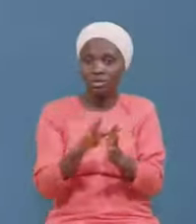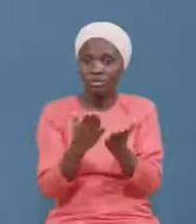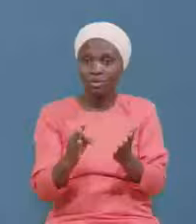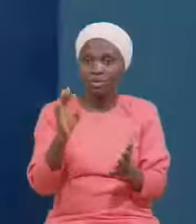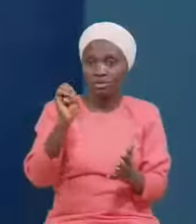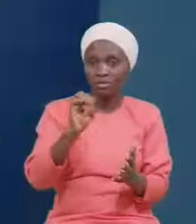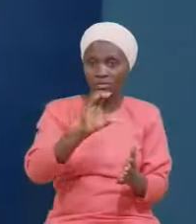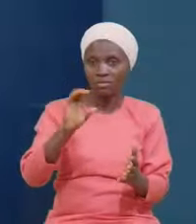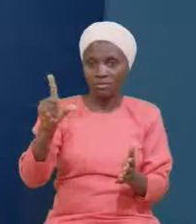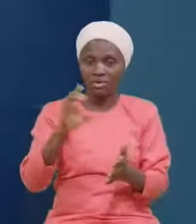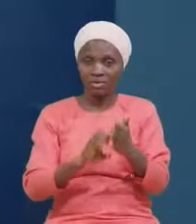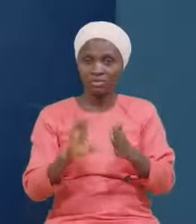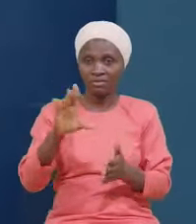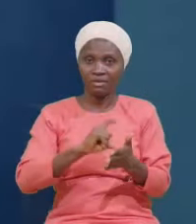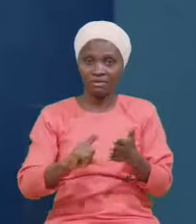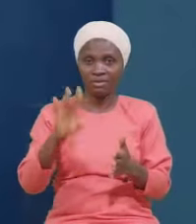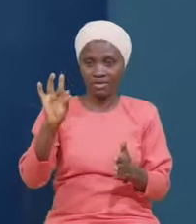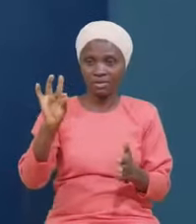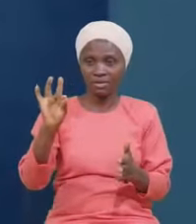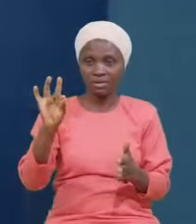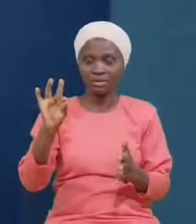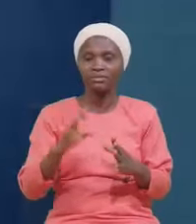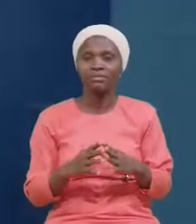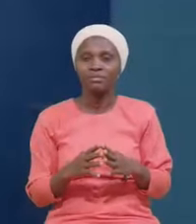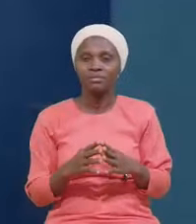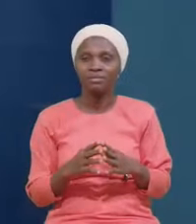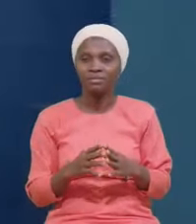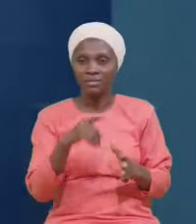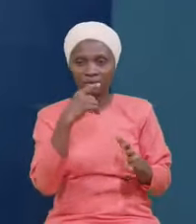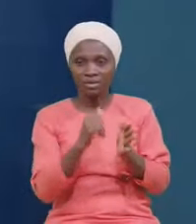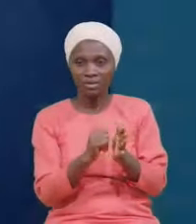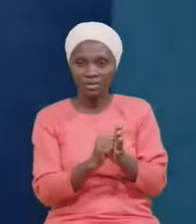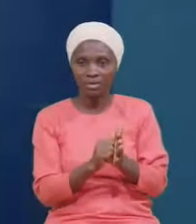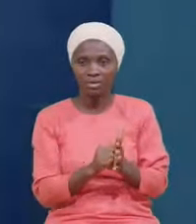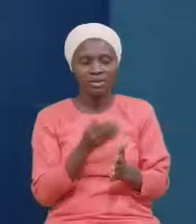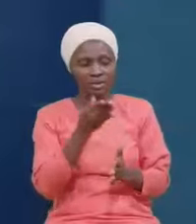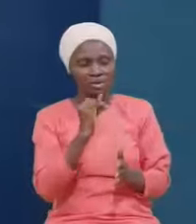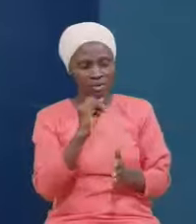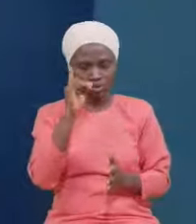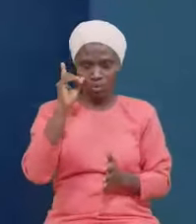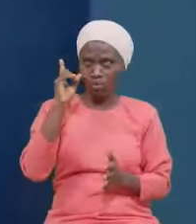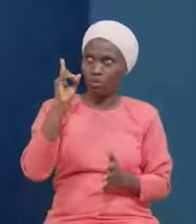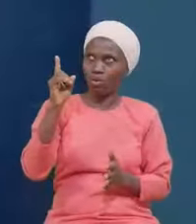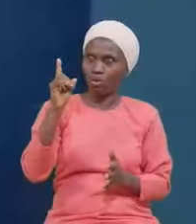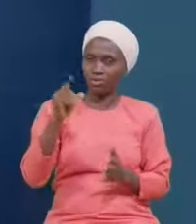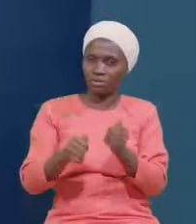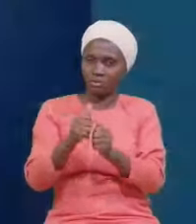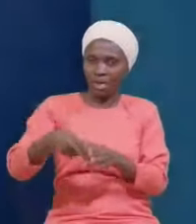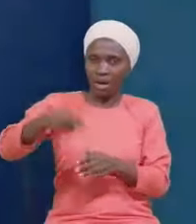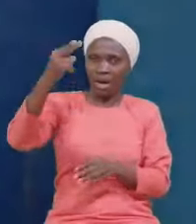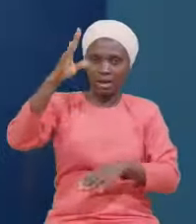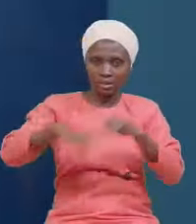chapter 5:8, ప్రసంగి గ్రంథం 5:8 వచనంలో, it says there is one higher than